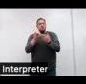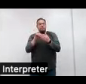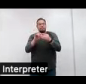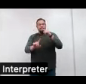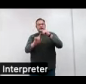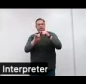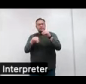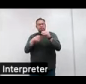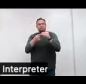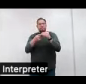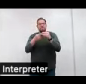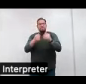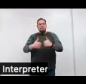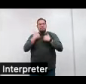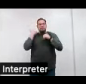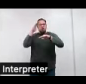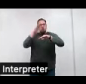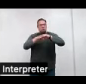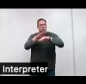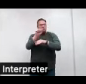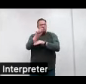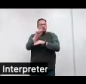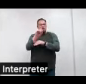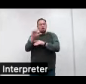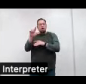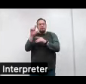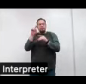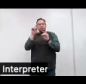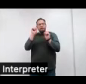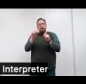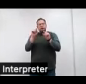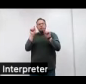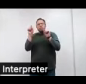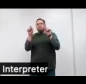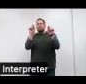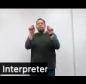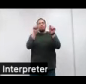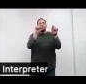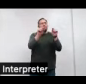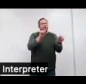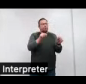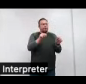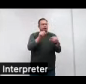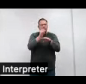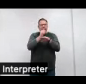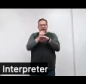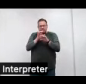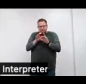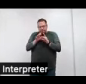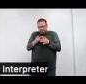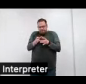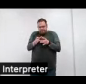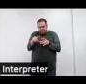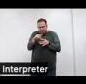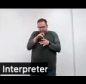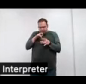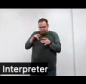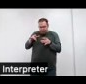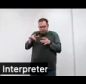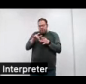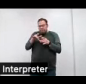اختبار. Is you can go to the little islets within that atoll to look for